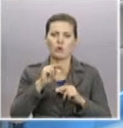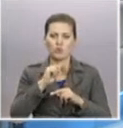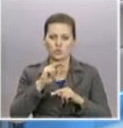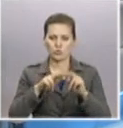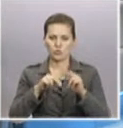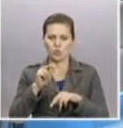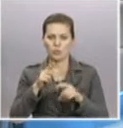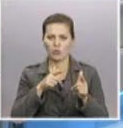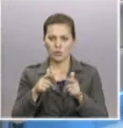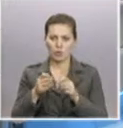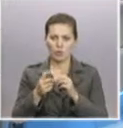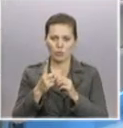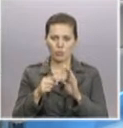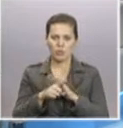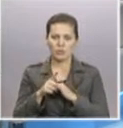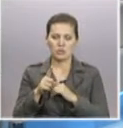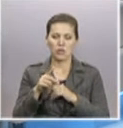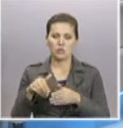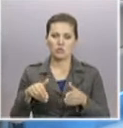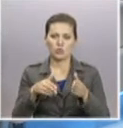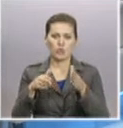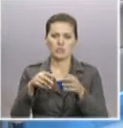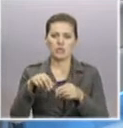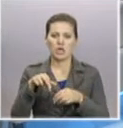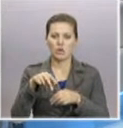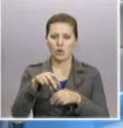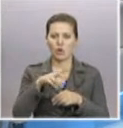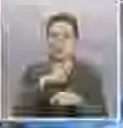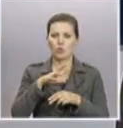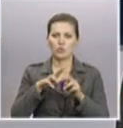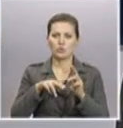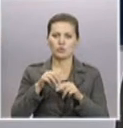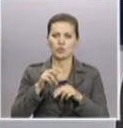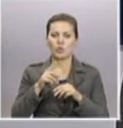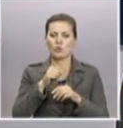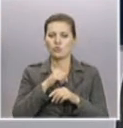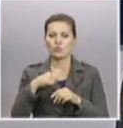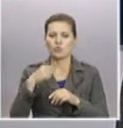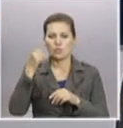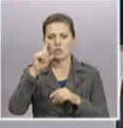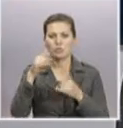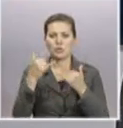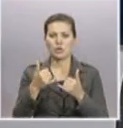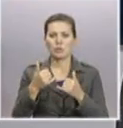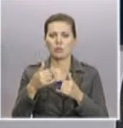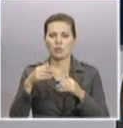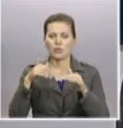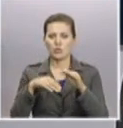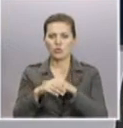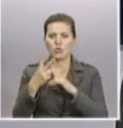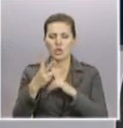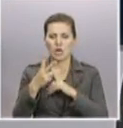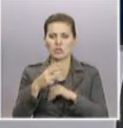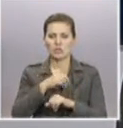аяқталып, 11-і басталып отыр. 11 жаяу жол өткелдерінің құрылысы. Өздеріңіз білесіздер, биыл метроның 2 станциясы